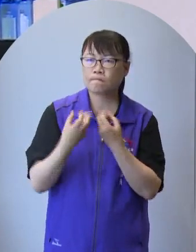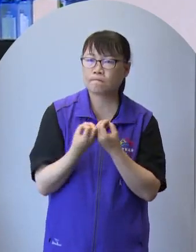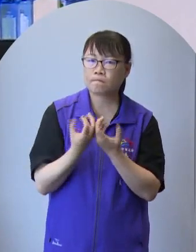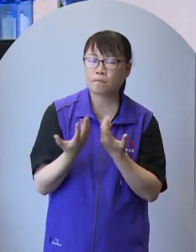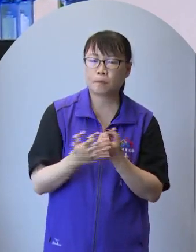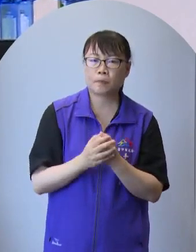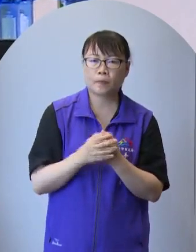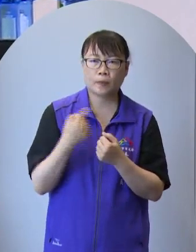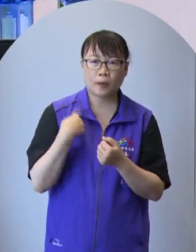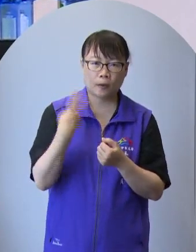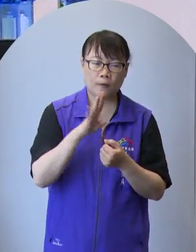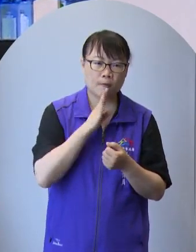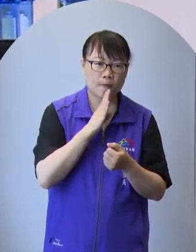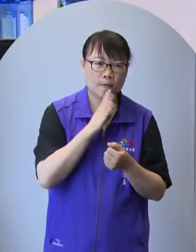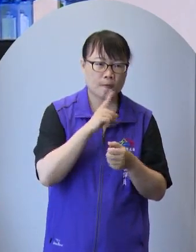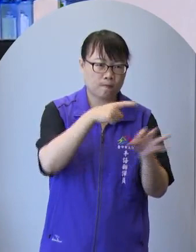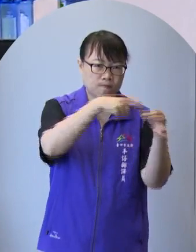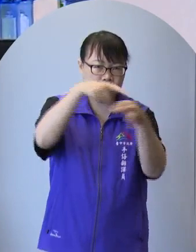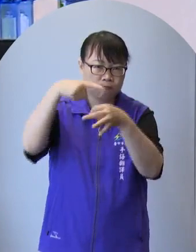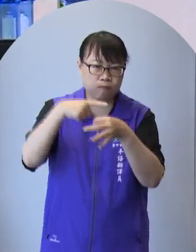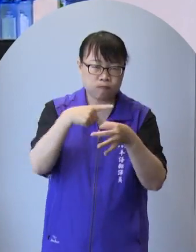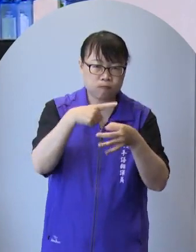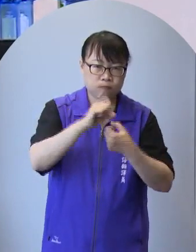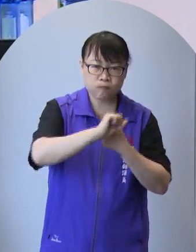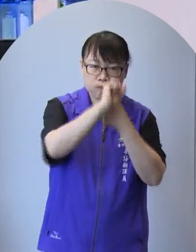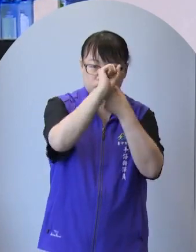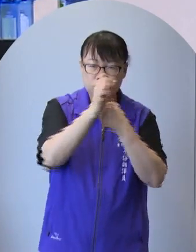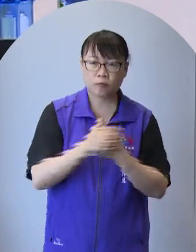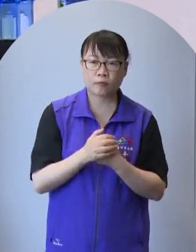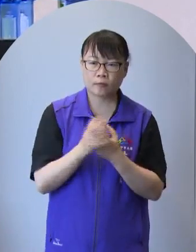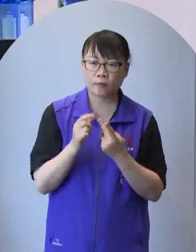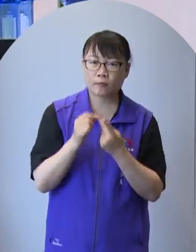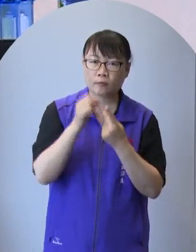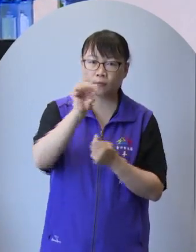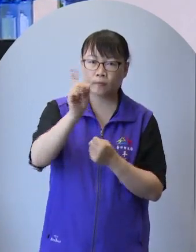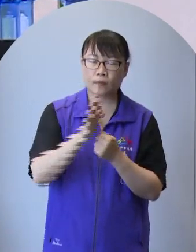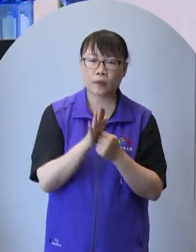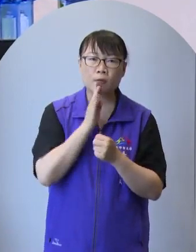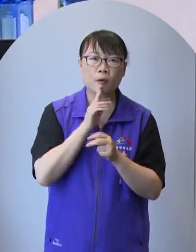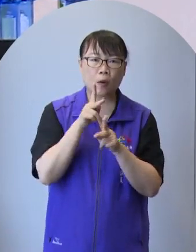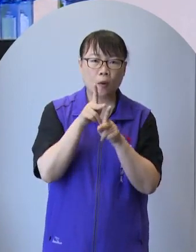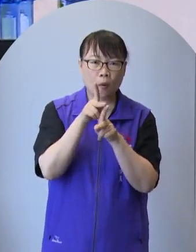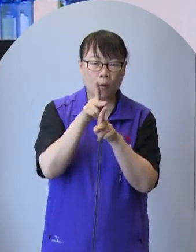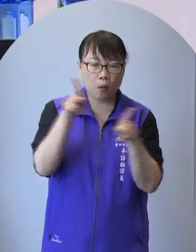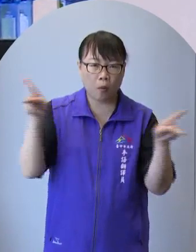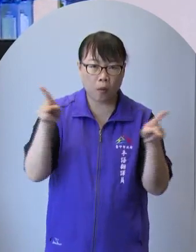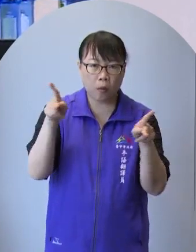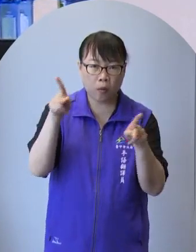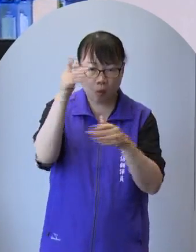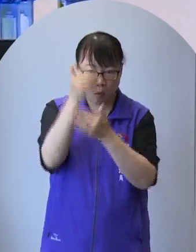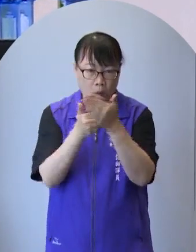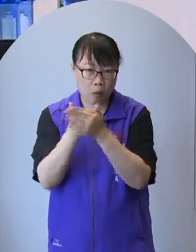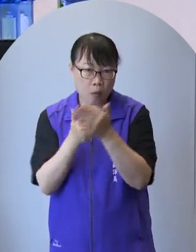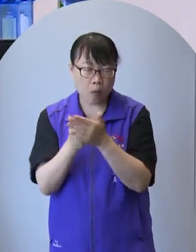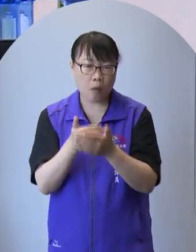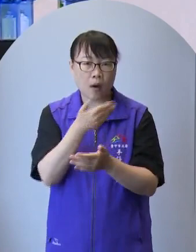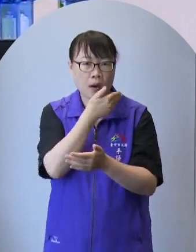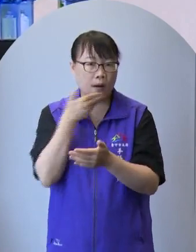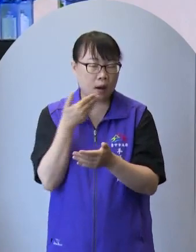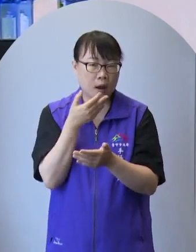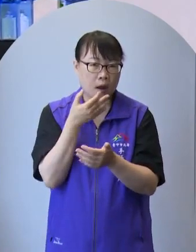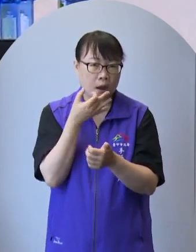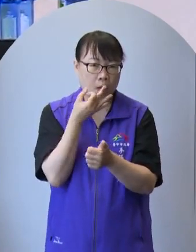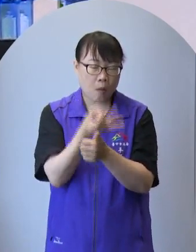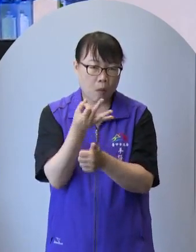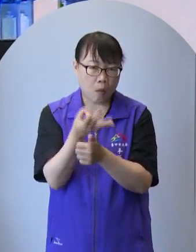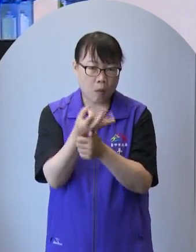面啊增加我们裁员的调度，二方面呢，我们把举债减少，利息支出也会减少，市民的人均负